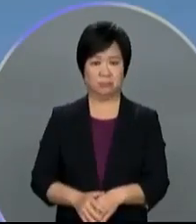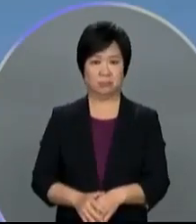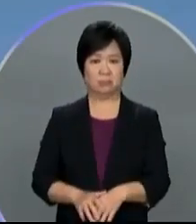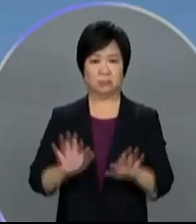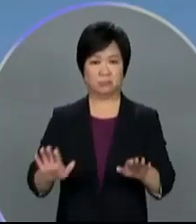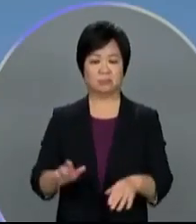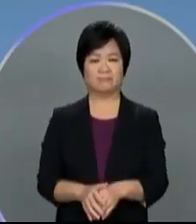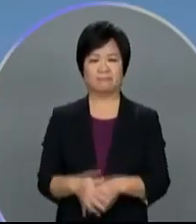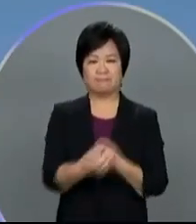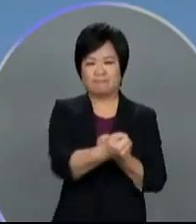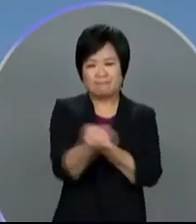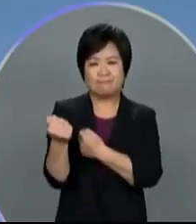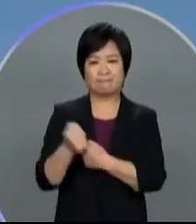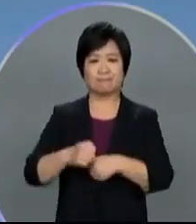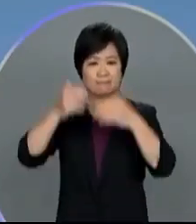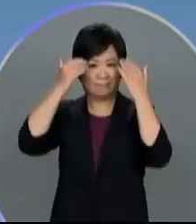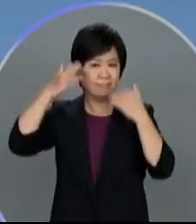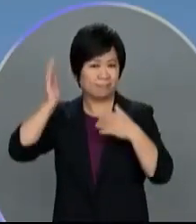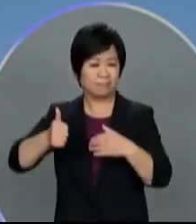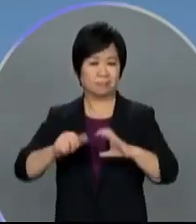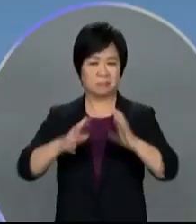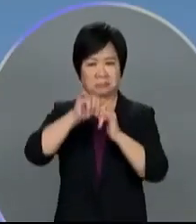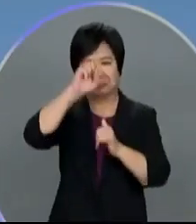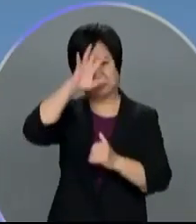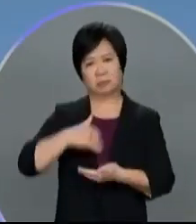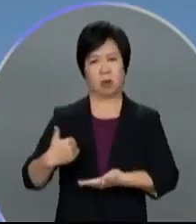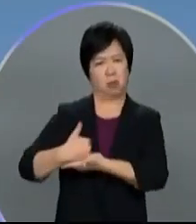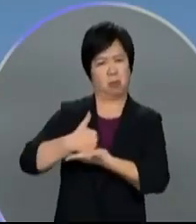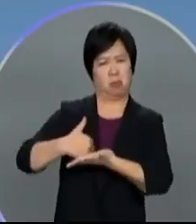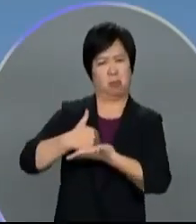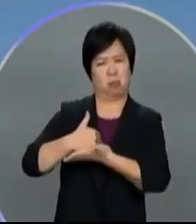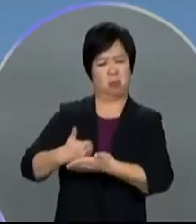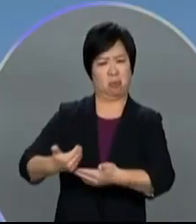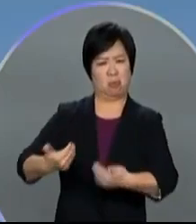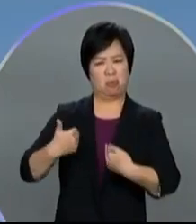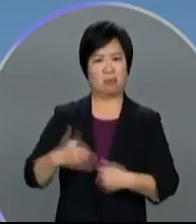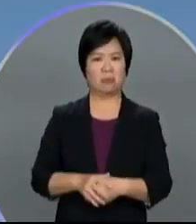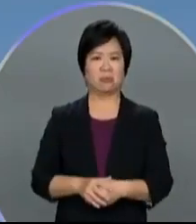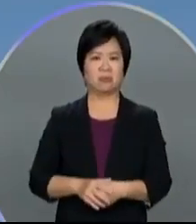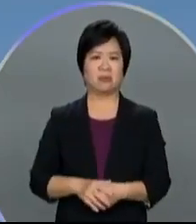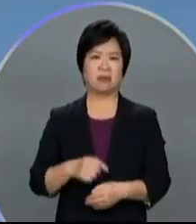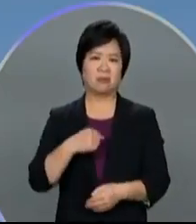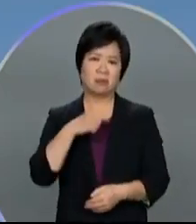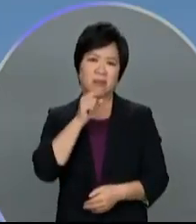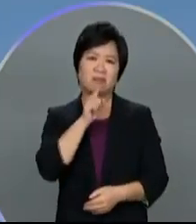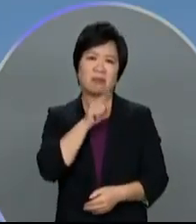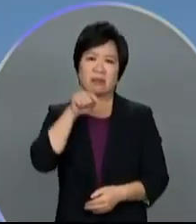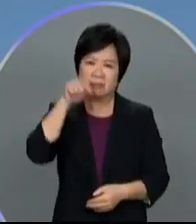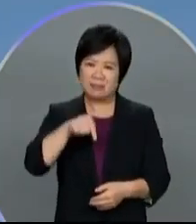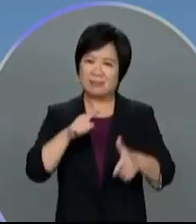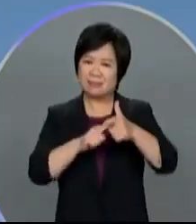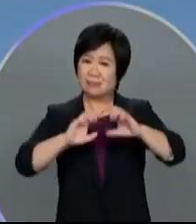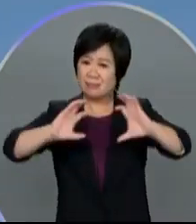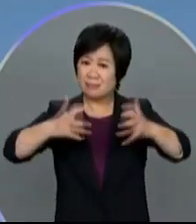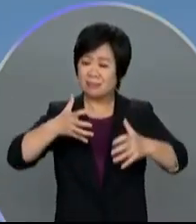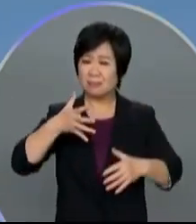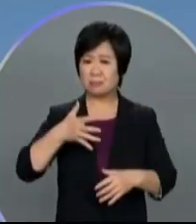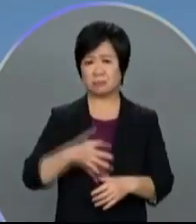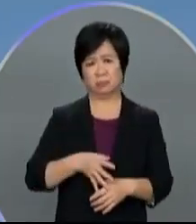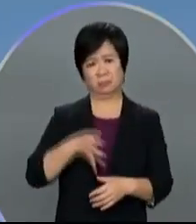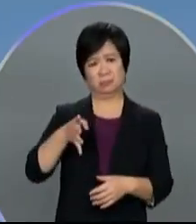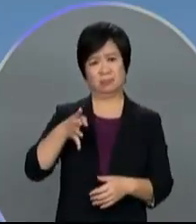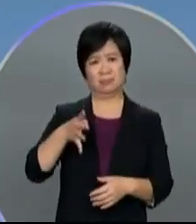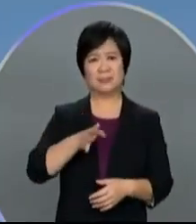程中，韩市长和国民党很害批评我说这个国家，其实我讲这个国家是要提醒他